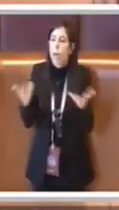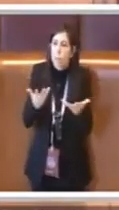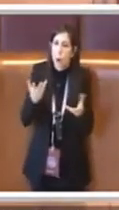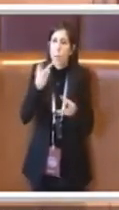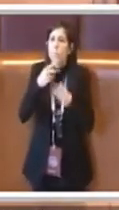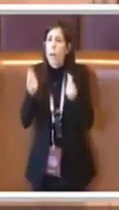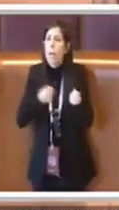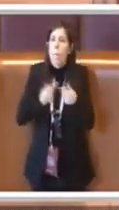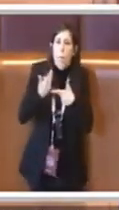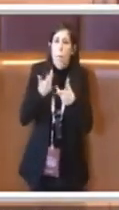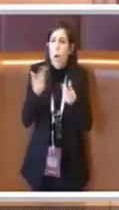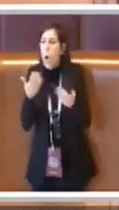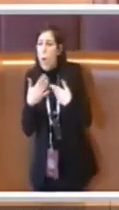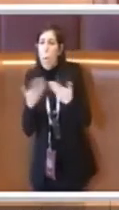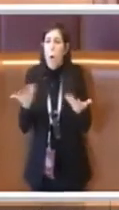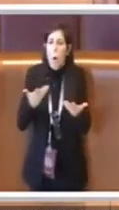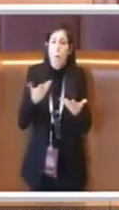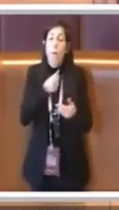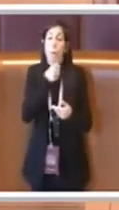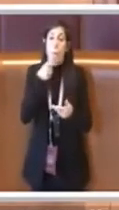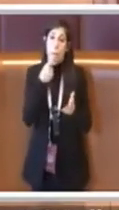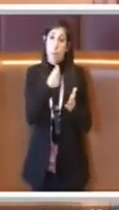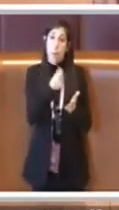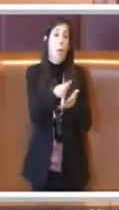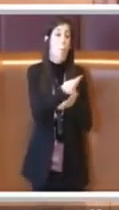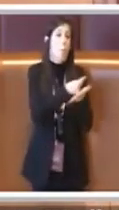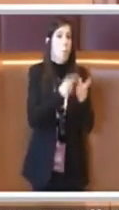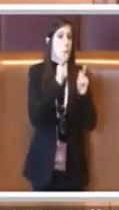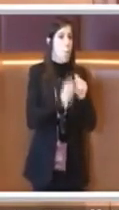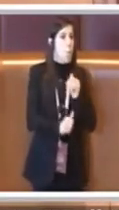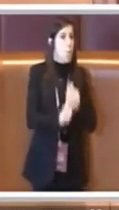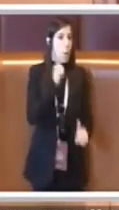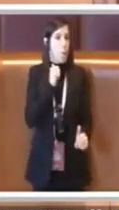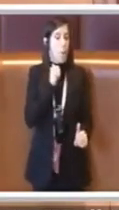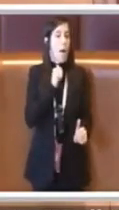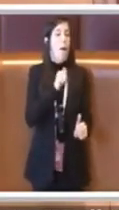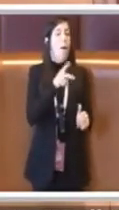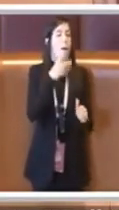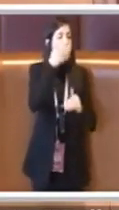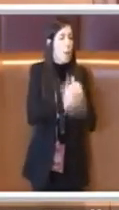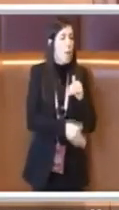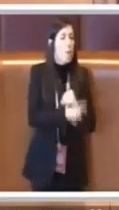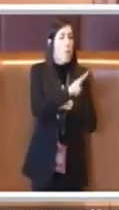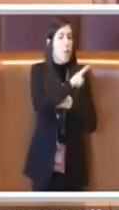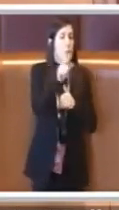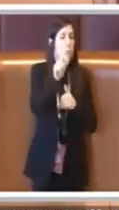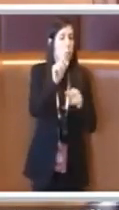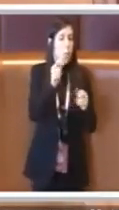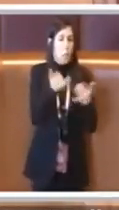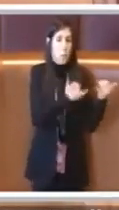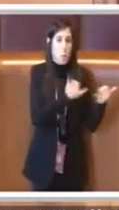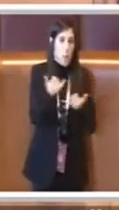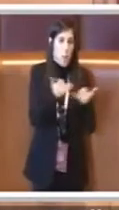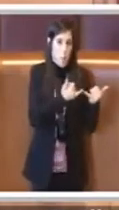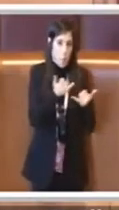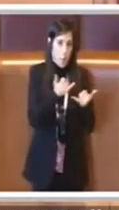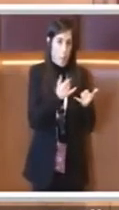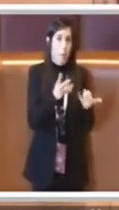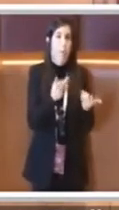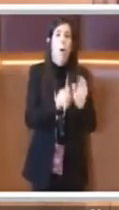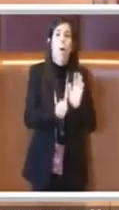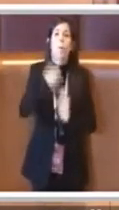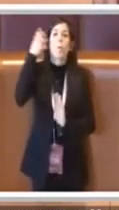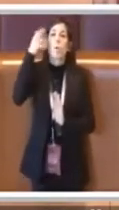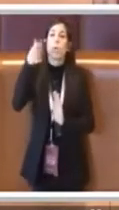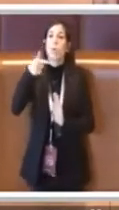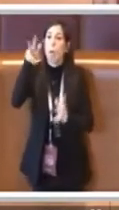delle scadenze e proroghe di legge, votarlo entro il 31-12, perché altrimenti non posso prevedere un qualcosa che avverrà dal 1º gennaio